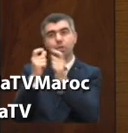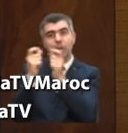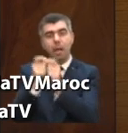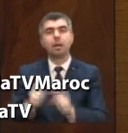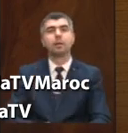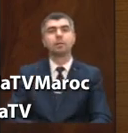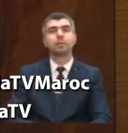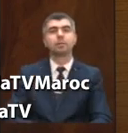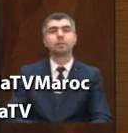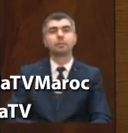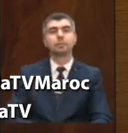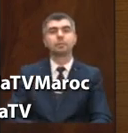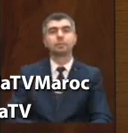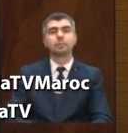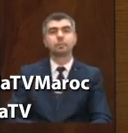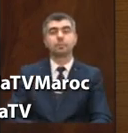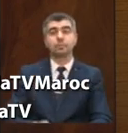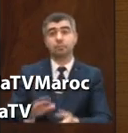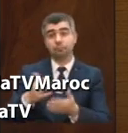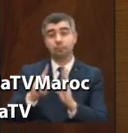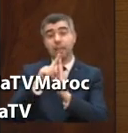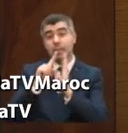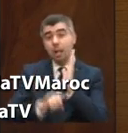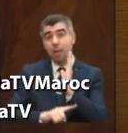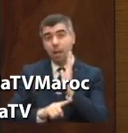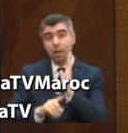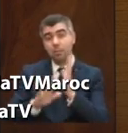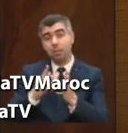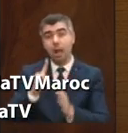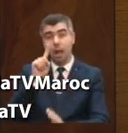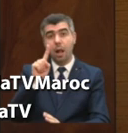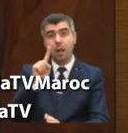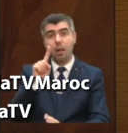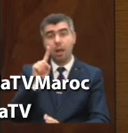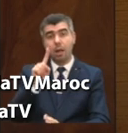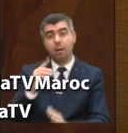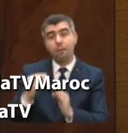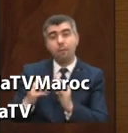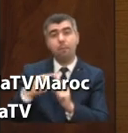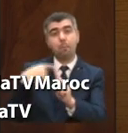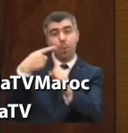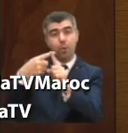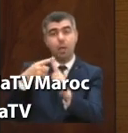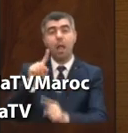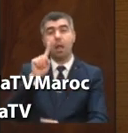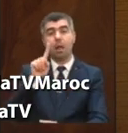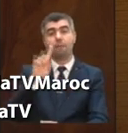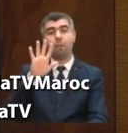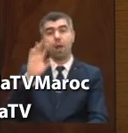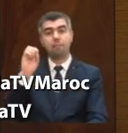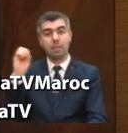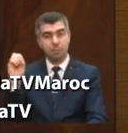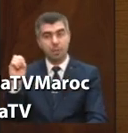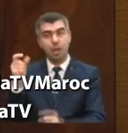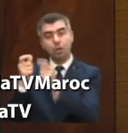كما الإشارة أيضا خلال هذا الأسبوع تقريبا هنكون وصلنا 1500 ما يزيد على 1500 مقاولة